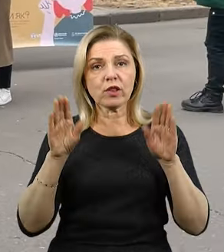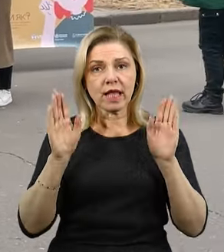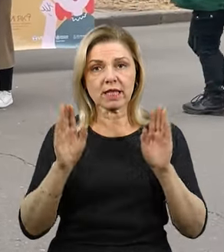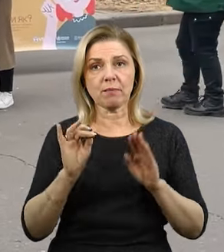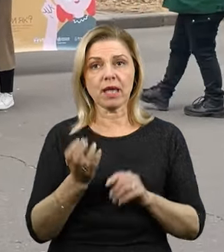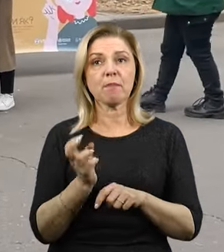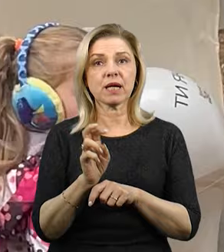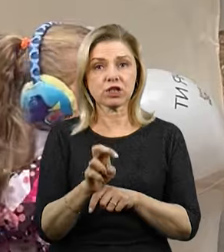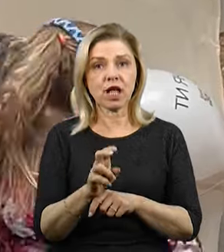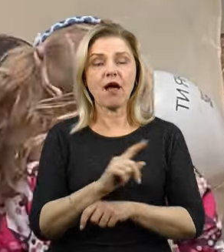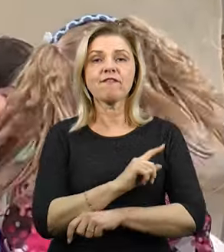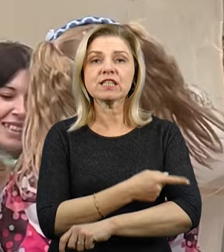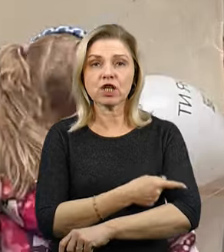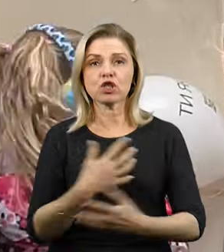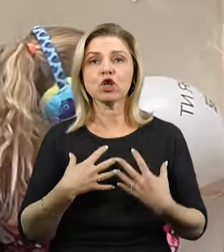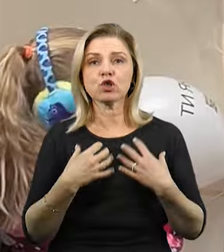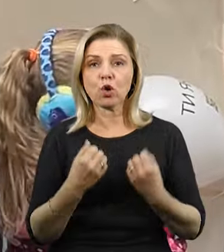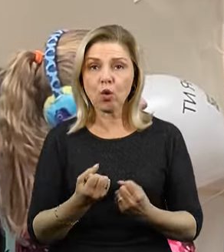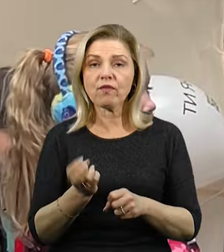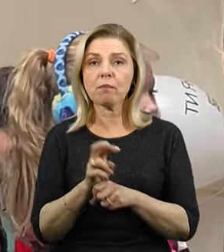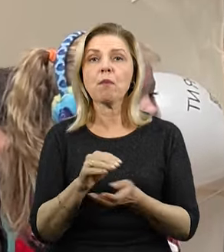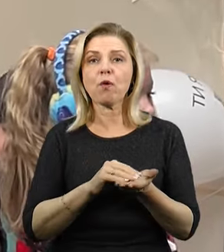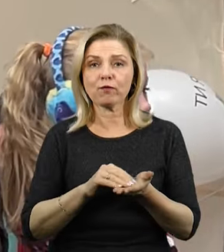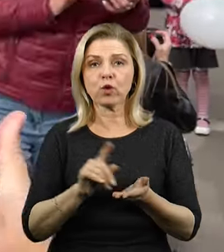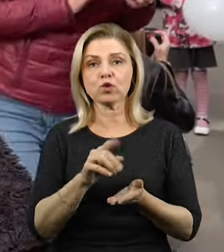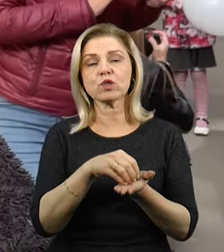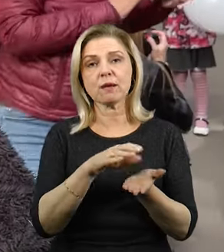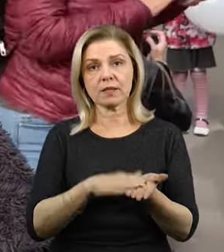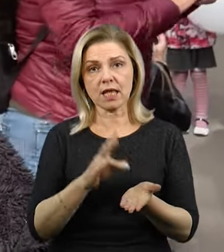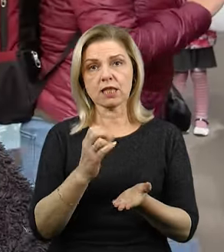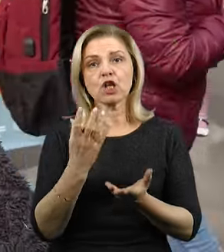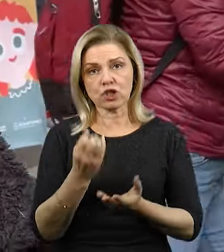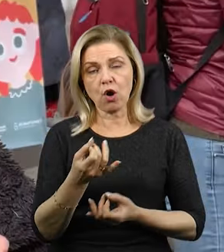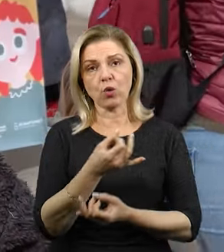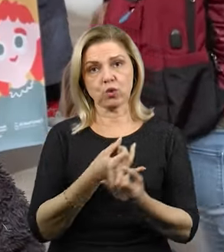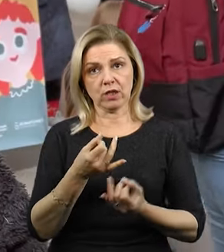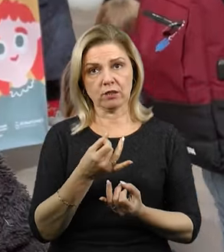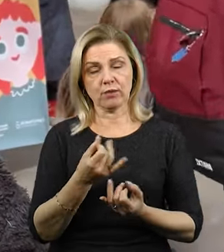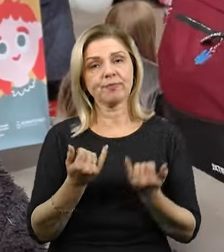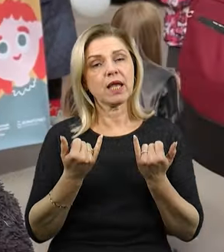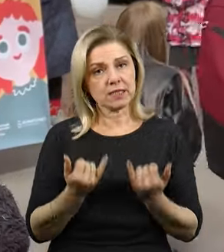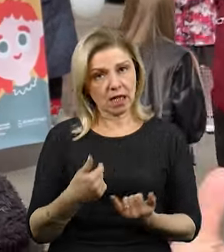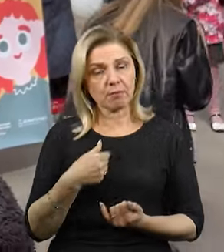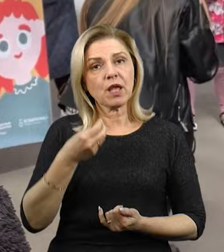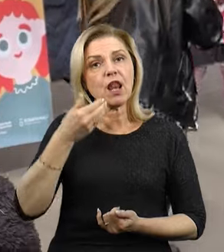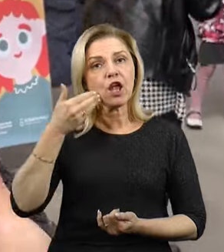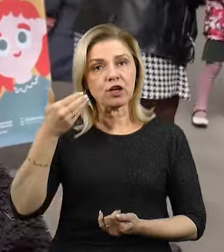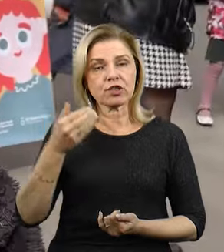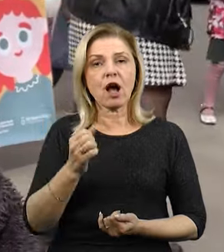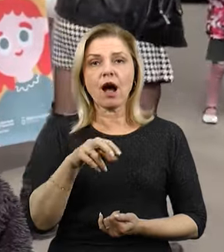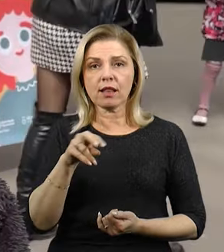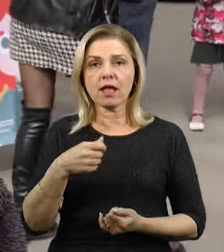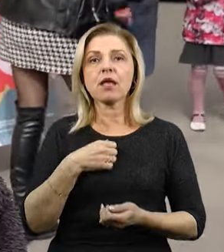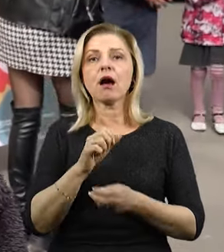психічного здоров'я аби записатись на ще одну консультацію зараз мені вже легше але я далі